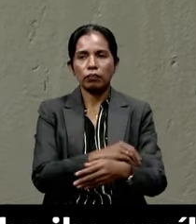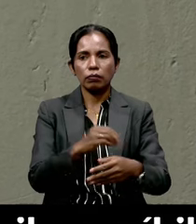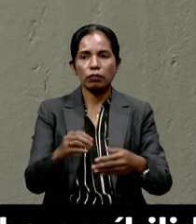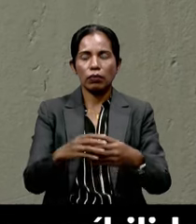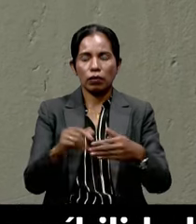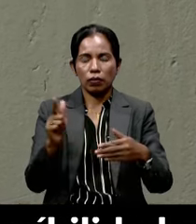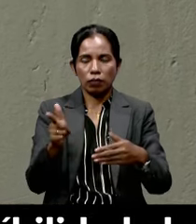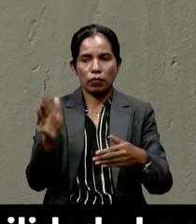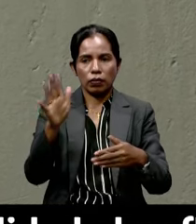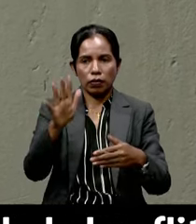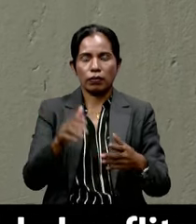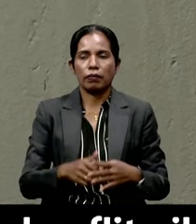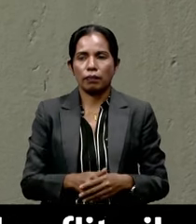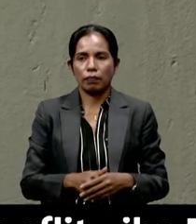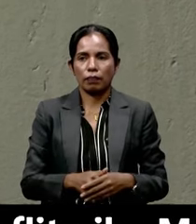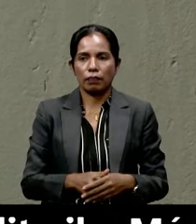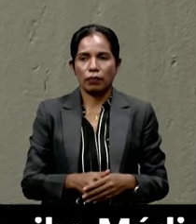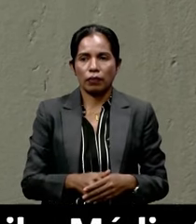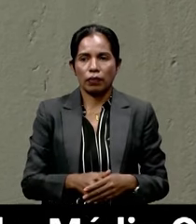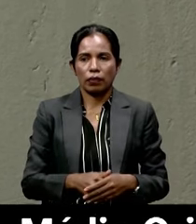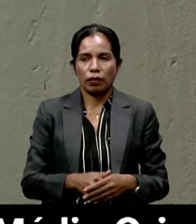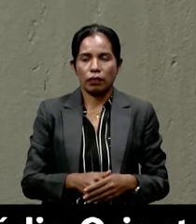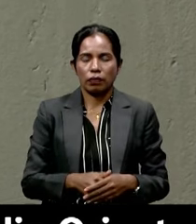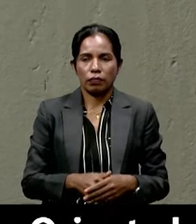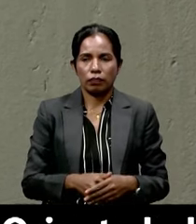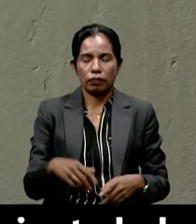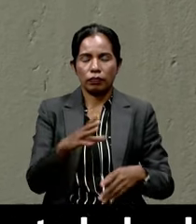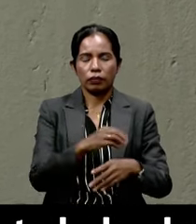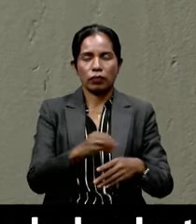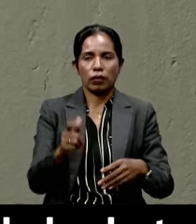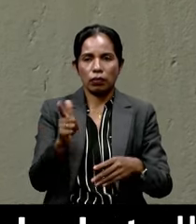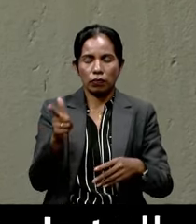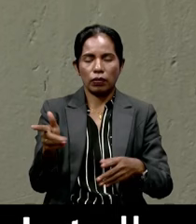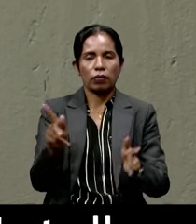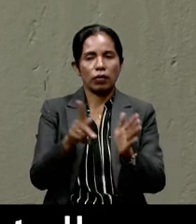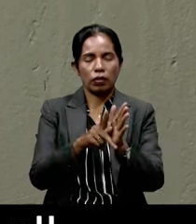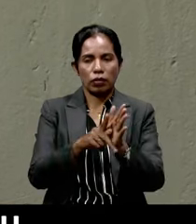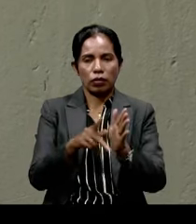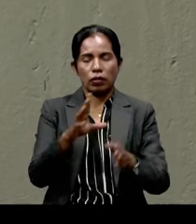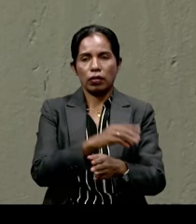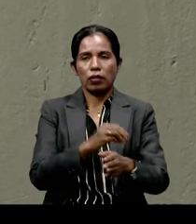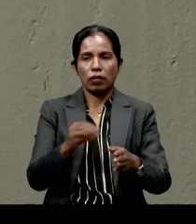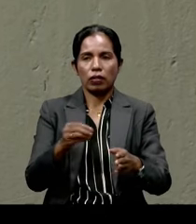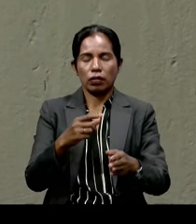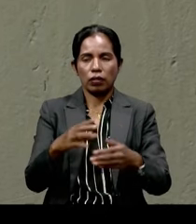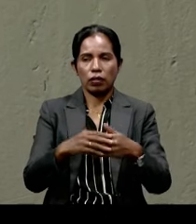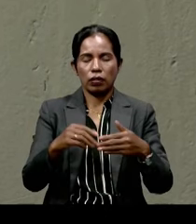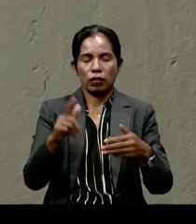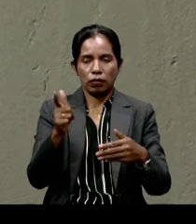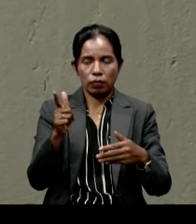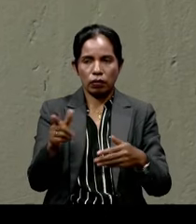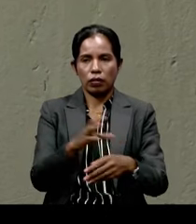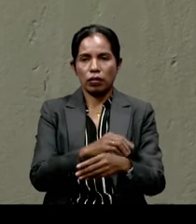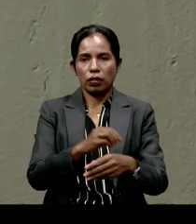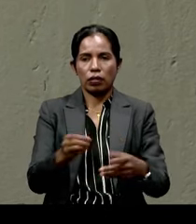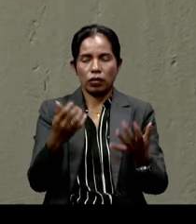$25 kilogramas mas ida ne $25 kilogramas mas $2 50 centavos ida